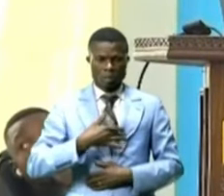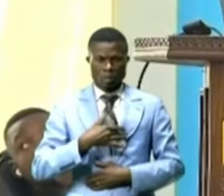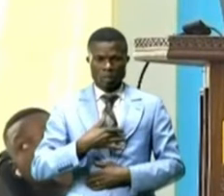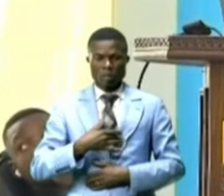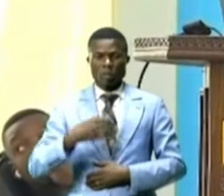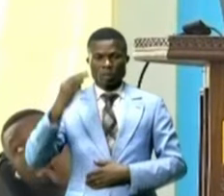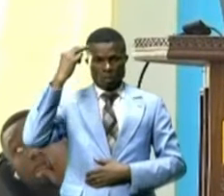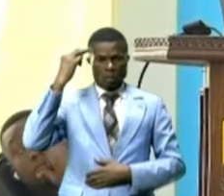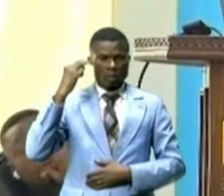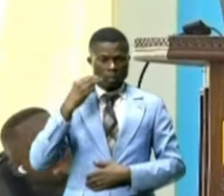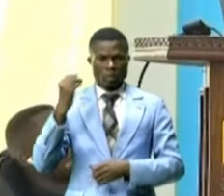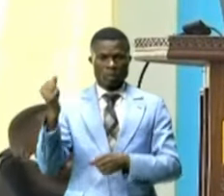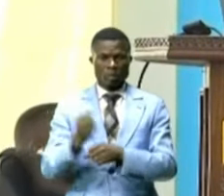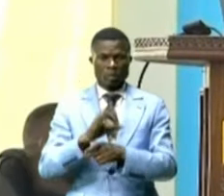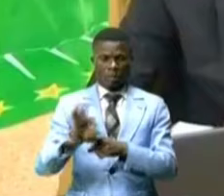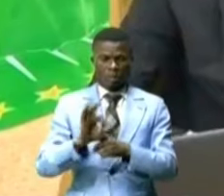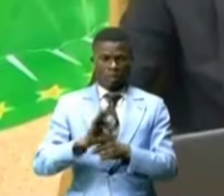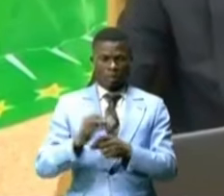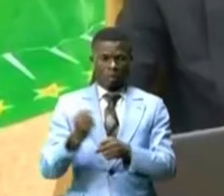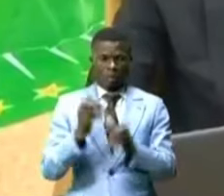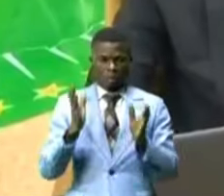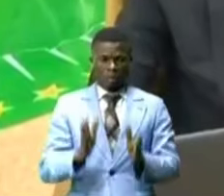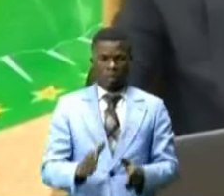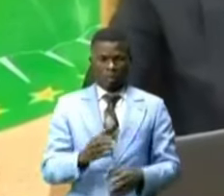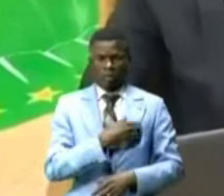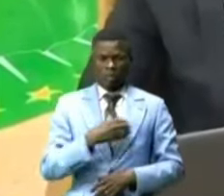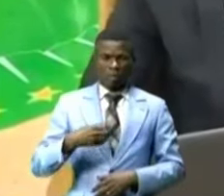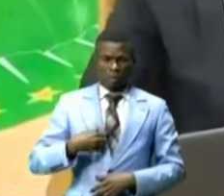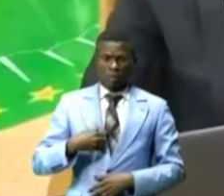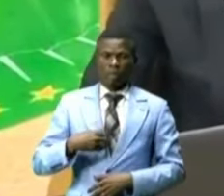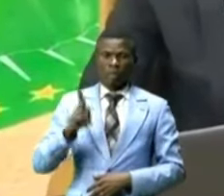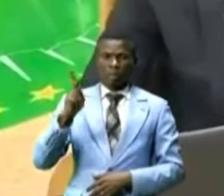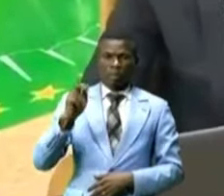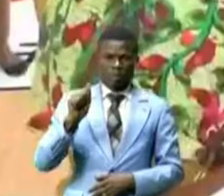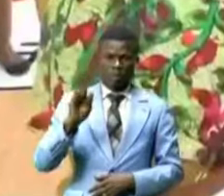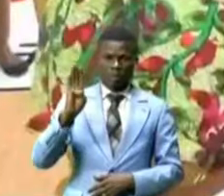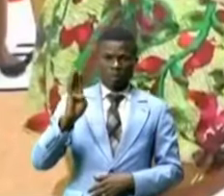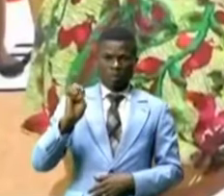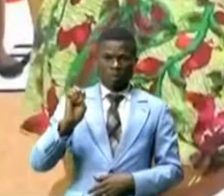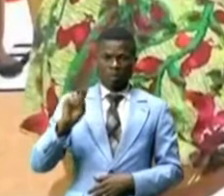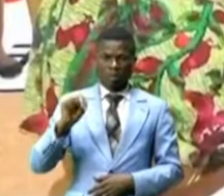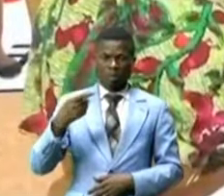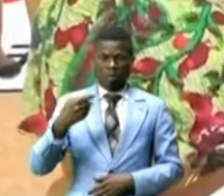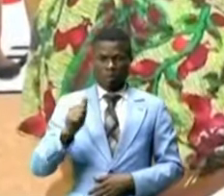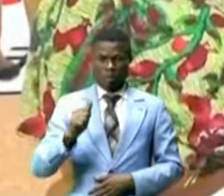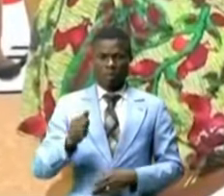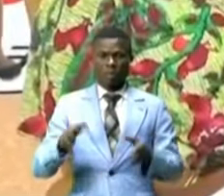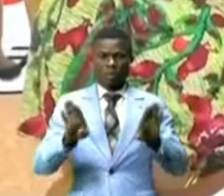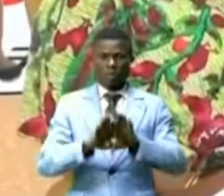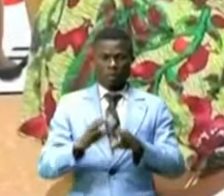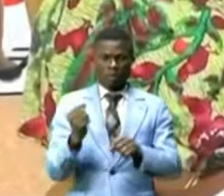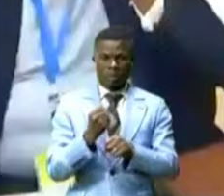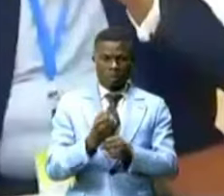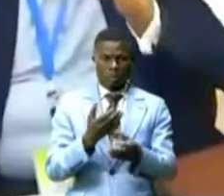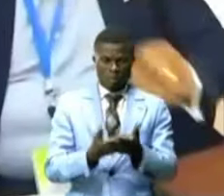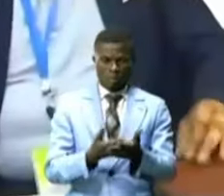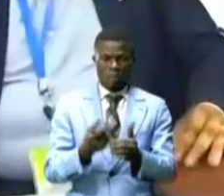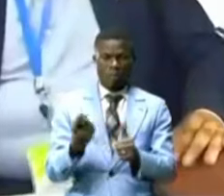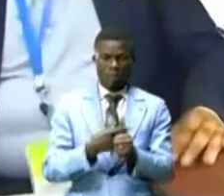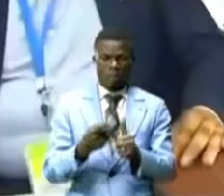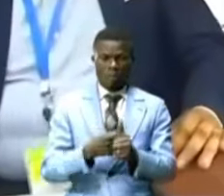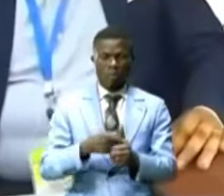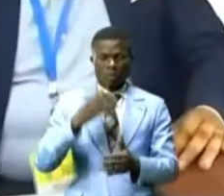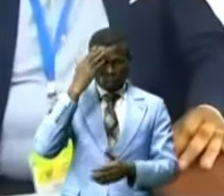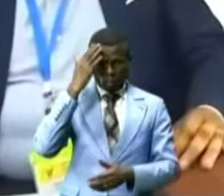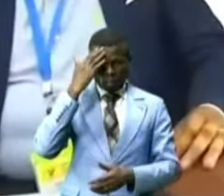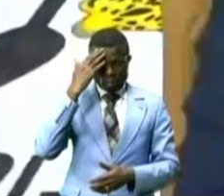de la formation professionnelle et métiers, Antoinette Kipulu-Kabenga, qui du reste a clôturé ses assises, s'est tout d'abord rassurée